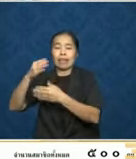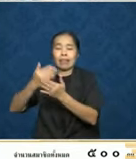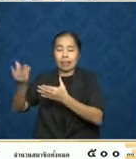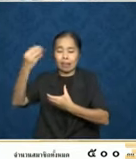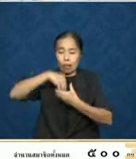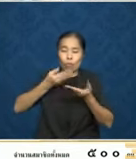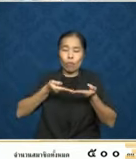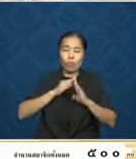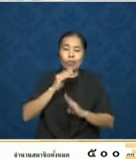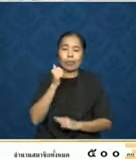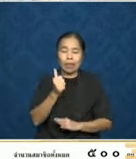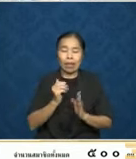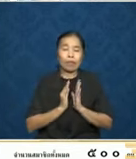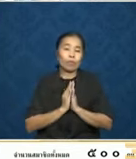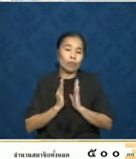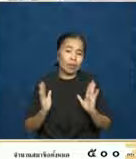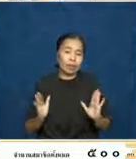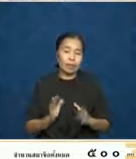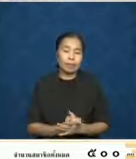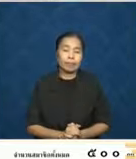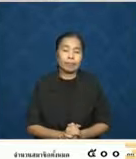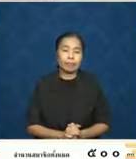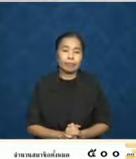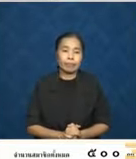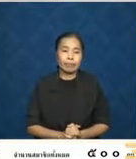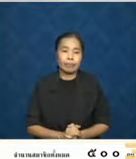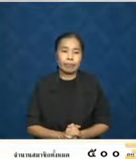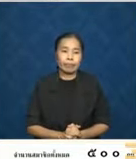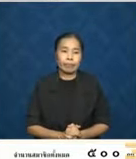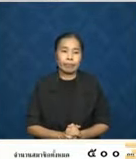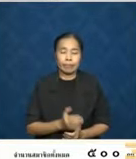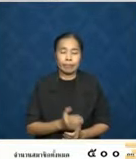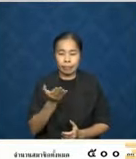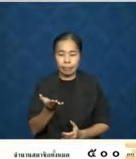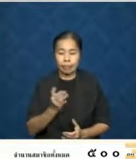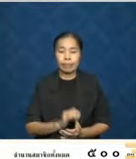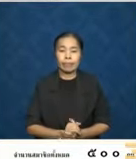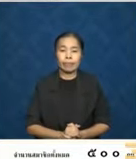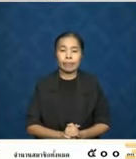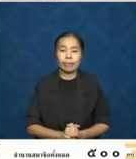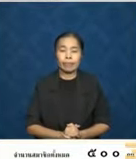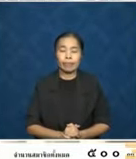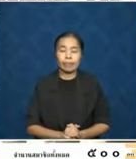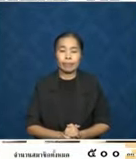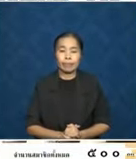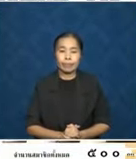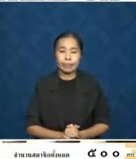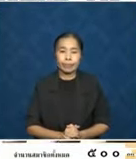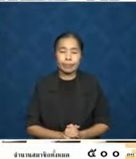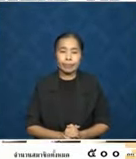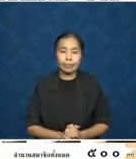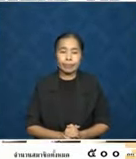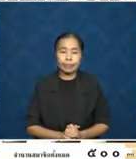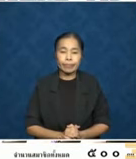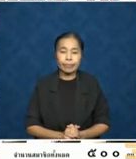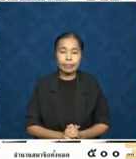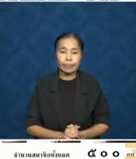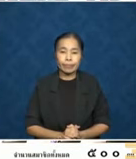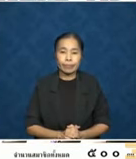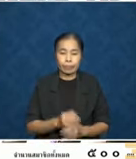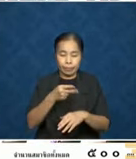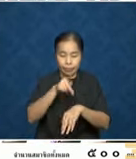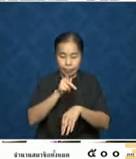พระคุณค่ะ ครับขอบคุณครับเชิญท่านมานพคีรีภูวดลครับ ขอบคุณครับท่านประธานครับเรียนท่านประธ